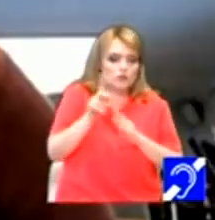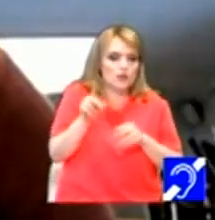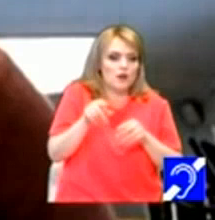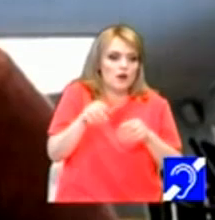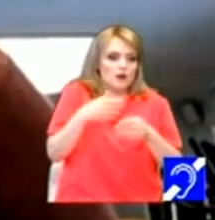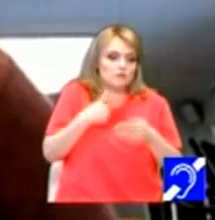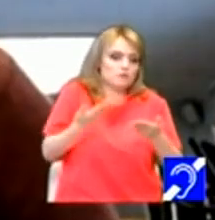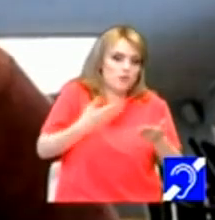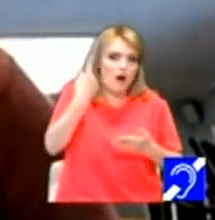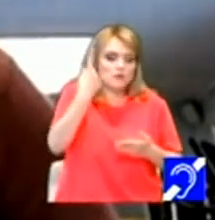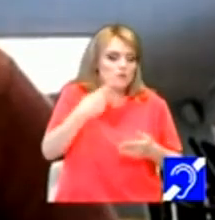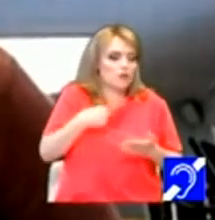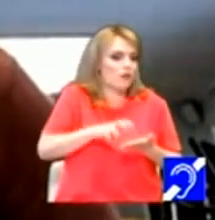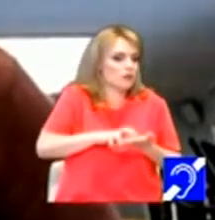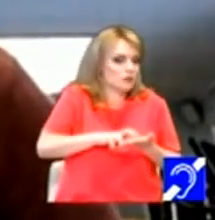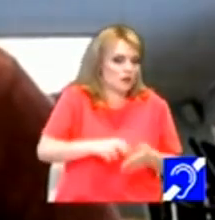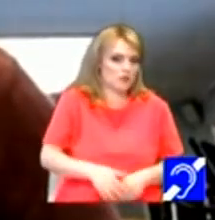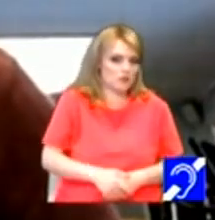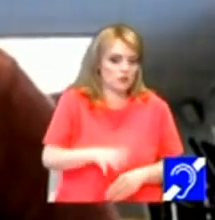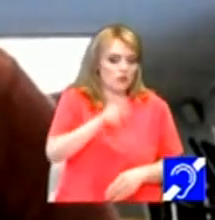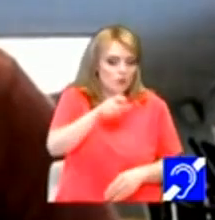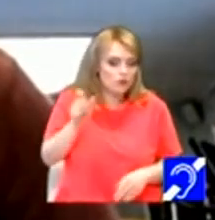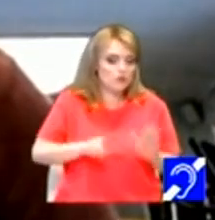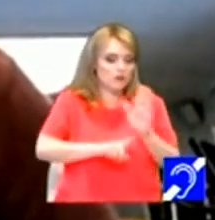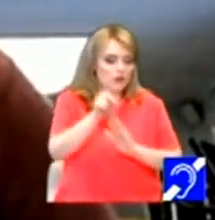termenii actuali, ceea ce s-a întâmplat în Basarabia în